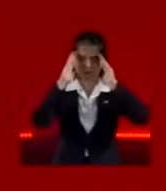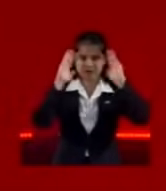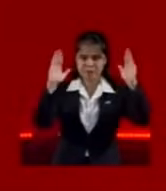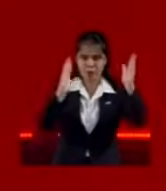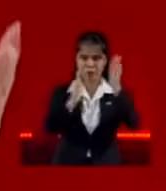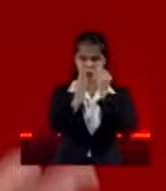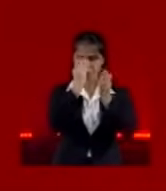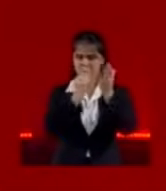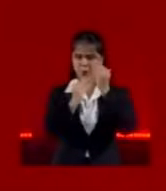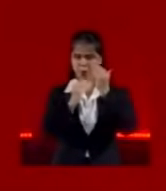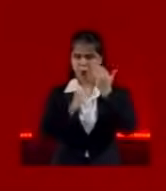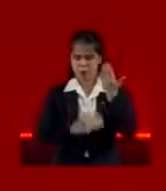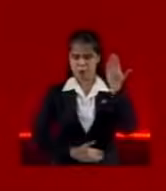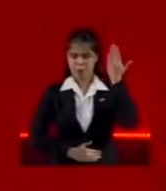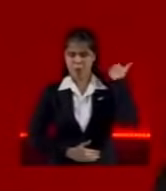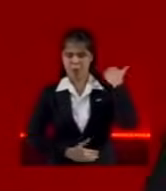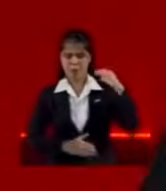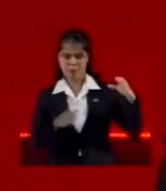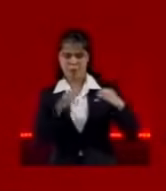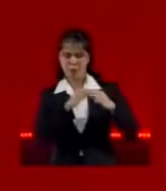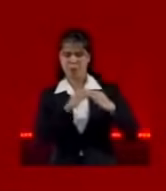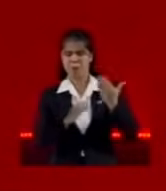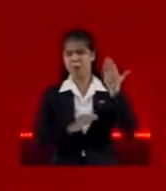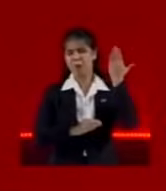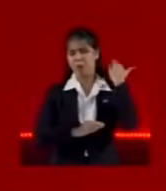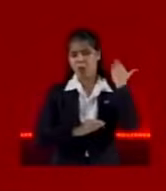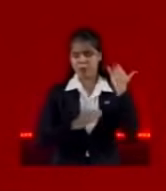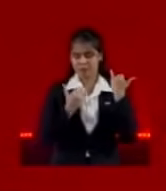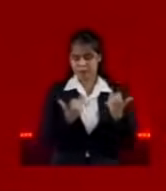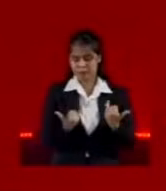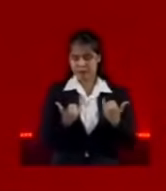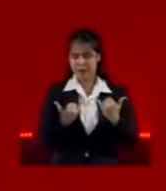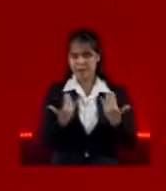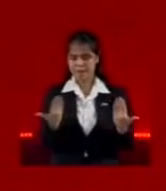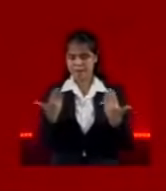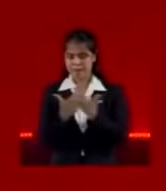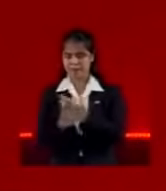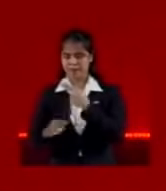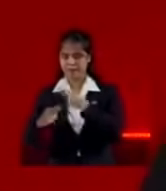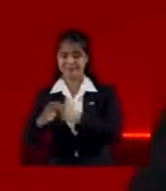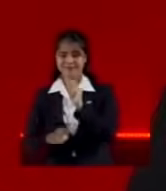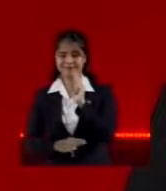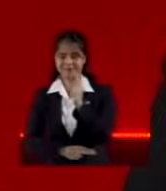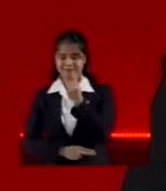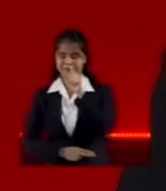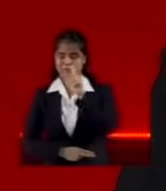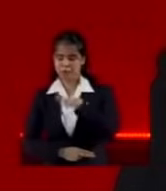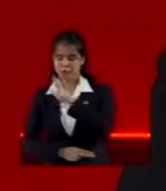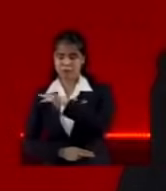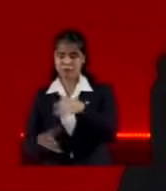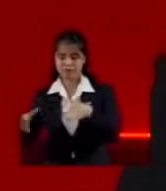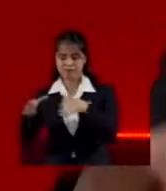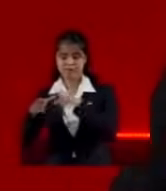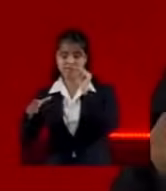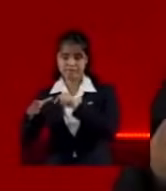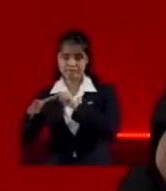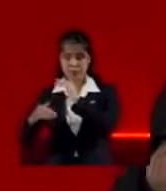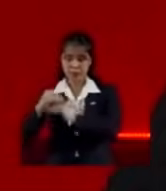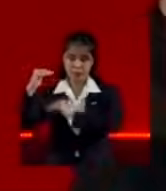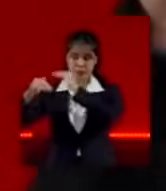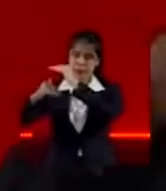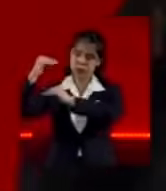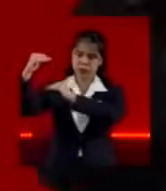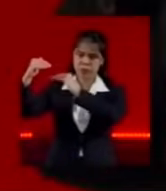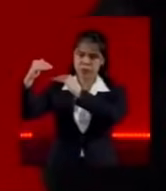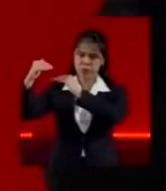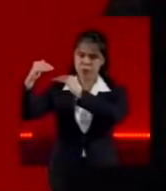รแบบบริษัทไทยจีนอ่ะใช่ไหมบริษัทไทยจีนใหญ่ๆเนี่ย ใช ่คอยเขาเป็นคุณเป็นลูกจ้างมาทั้